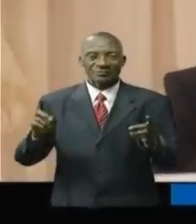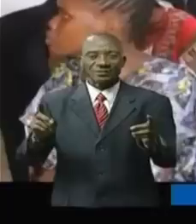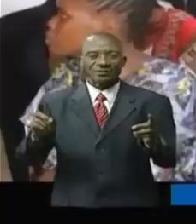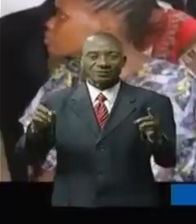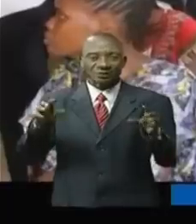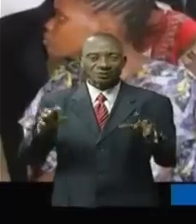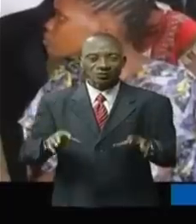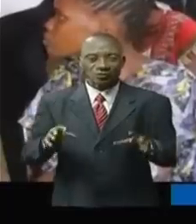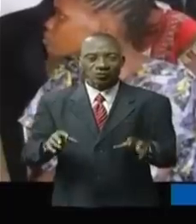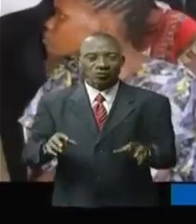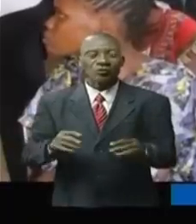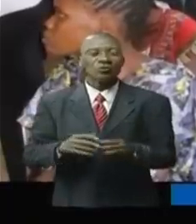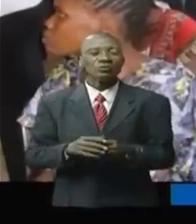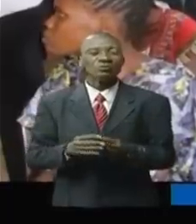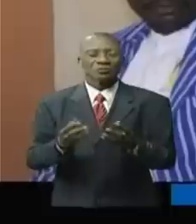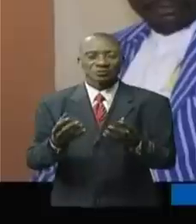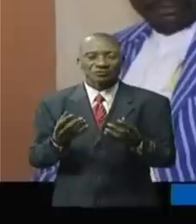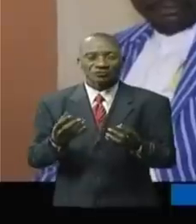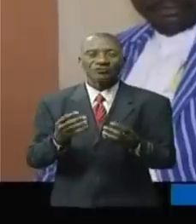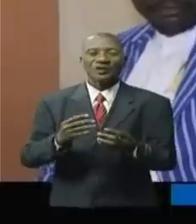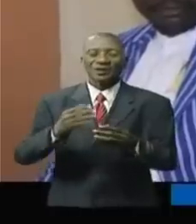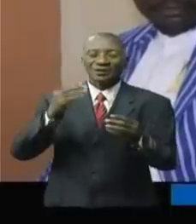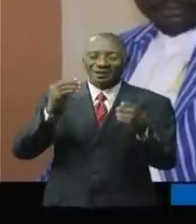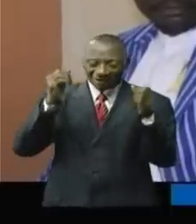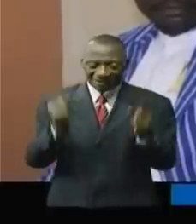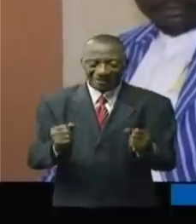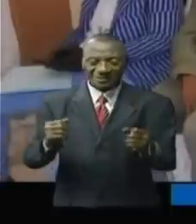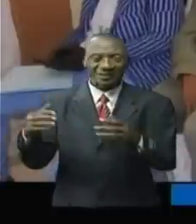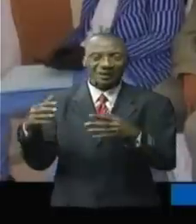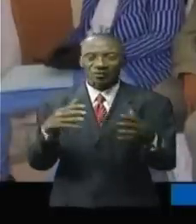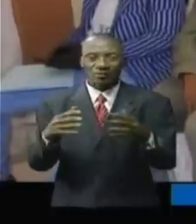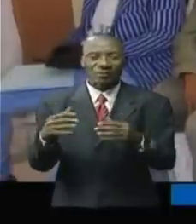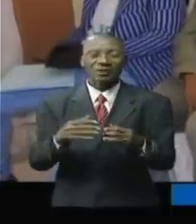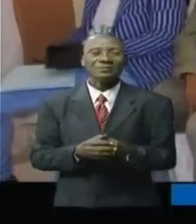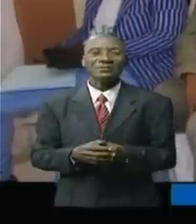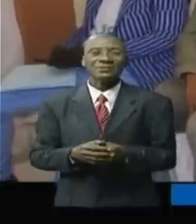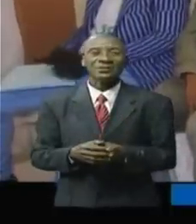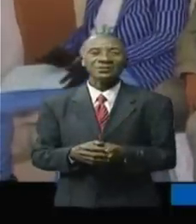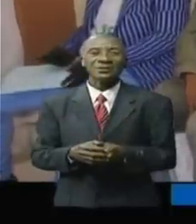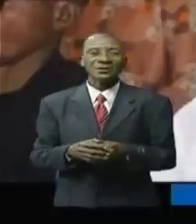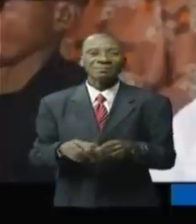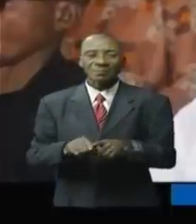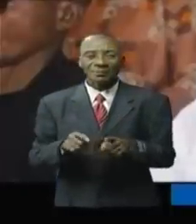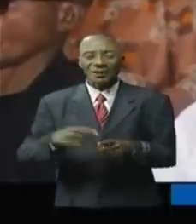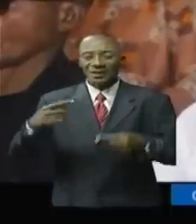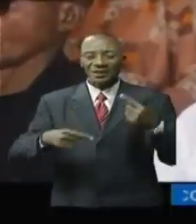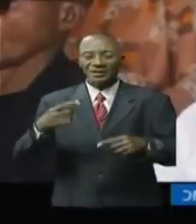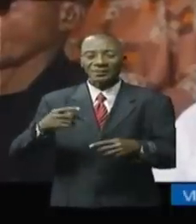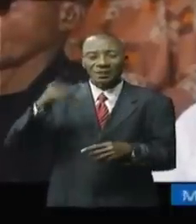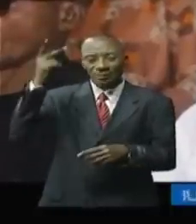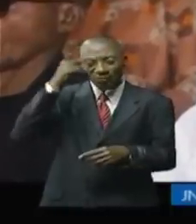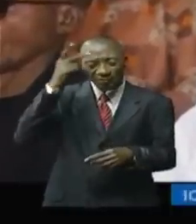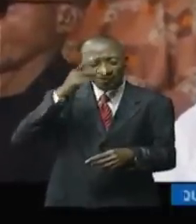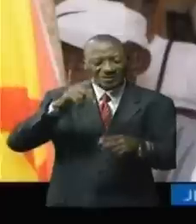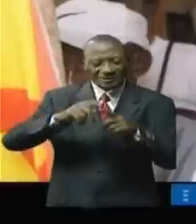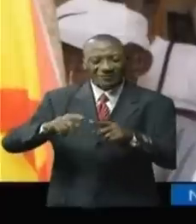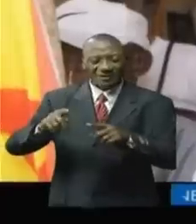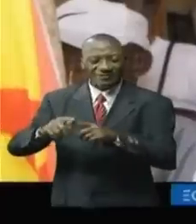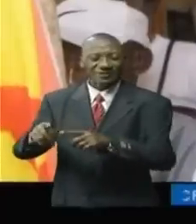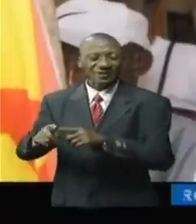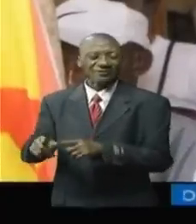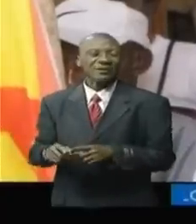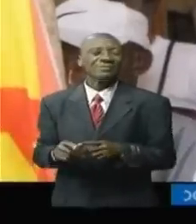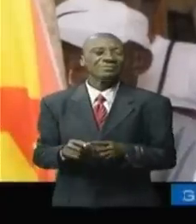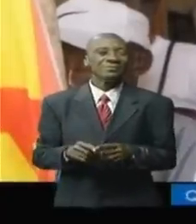le Rwanda. Tous les Congolais, sans couleur ni clivage politique, moins encore tribal, les différentes organisations politiques et